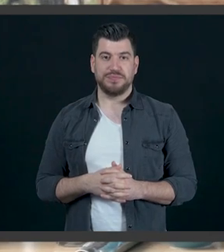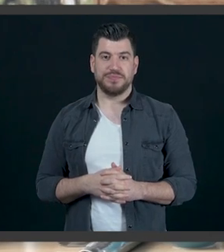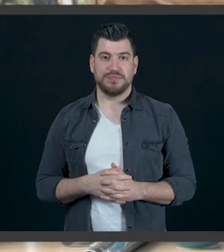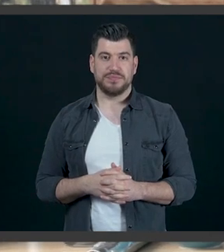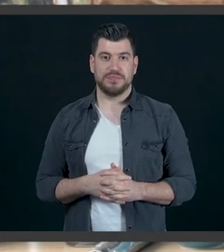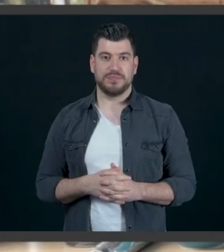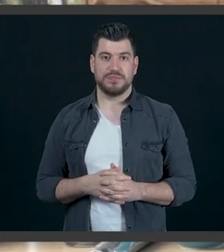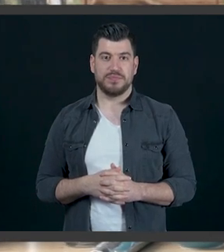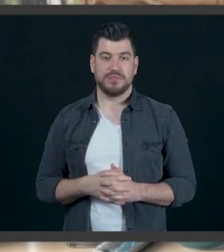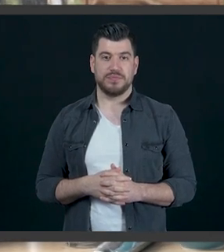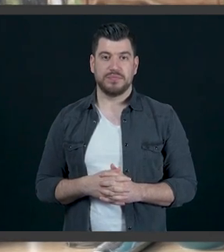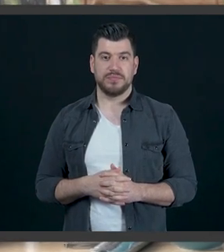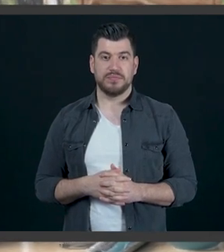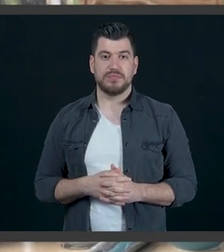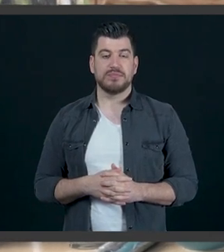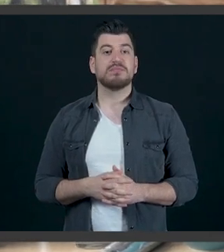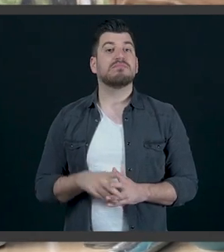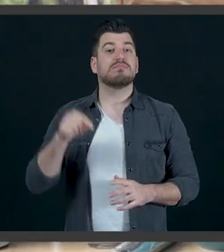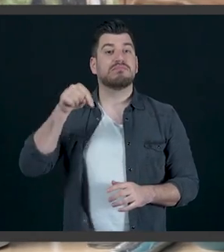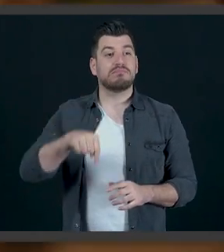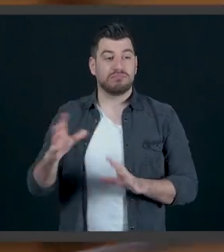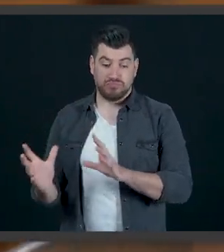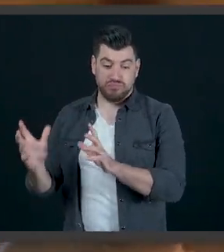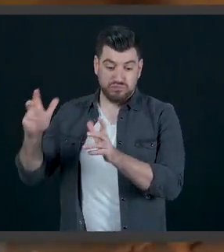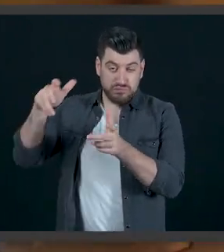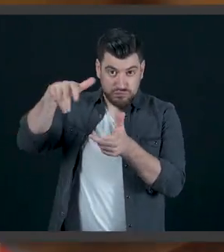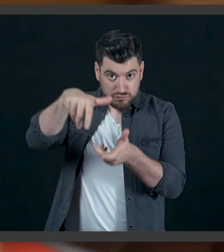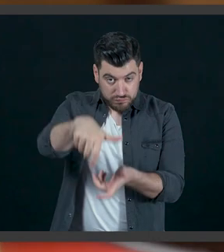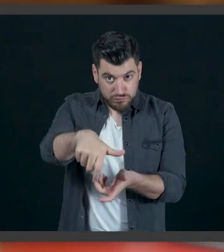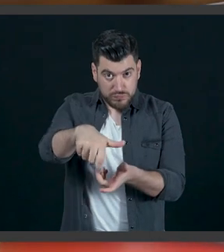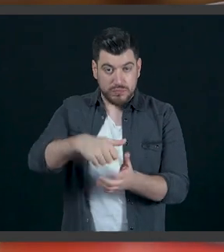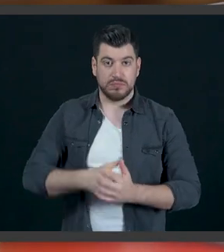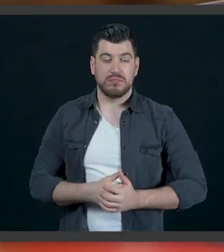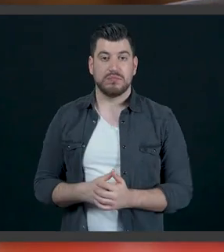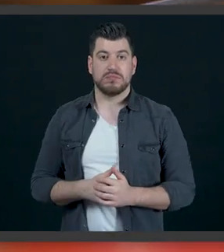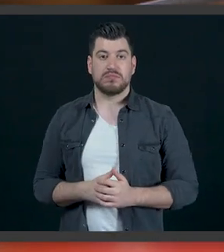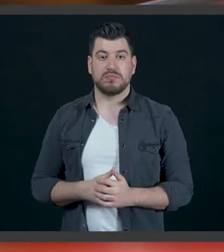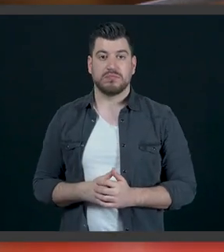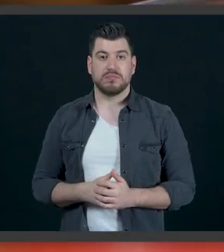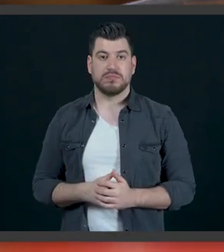Πάμε και λίγο. Και έτσι όπως είναι, θα αδειάσω όλο το μείγμα